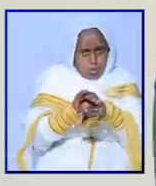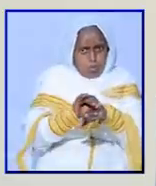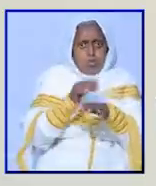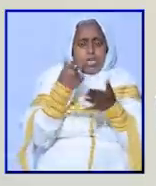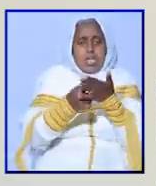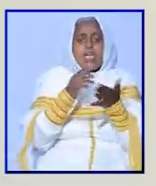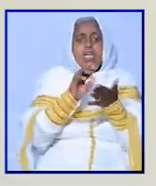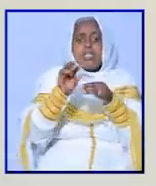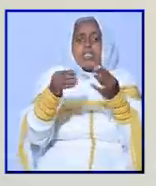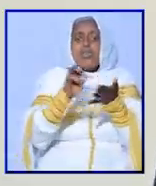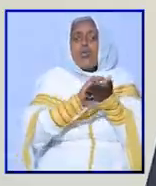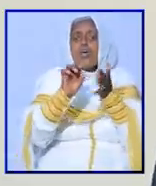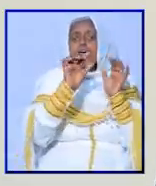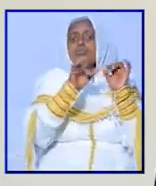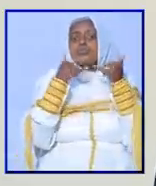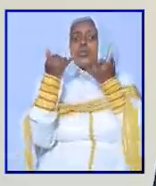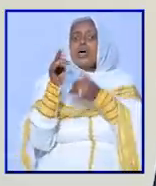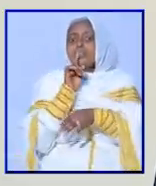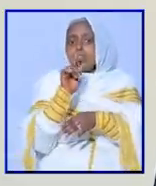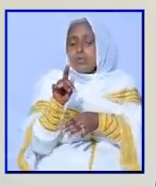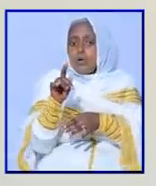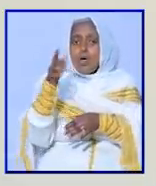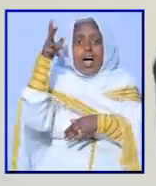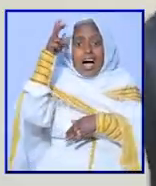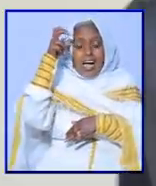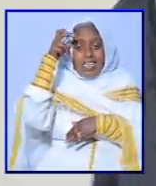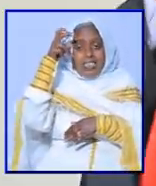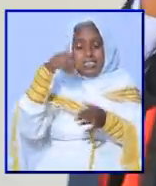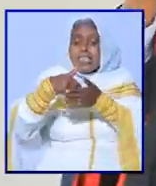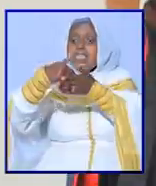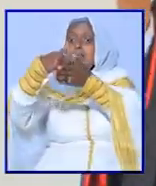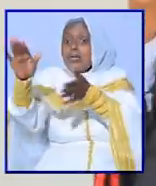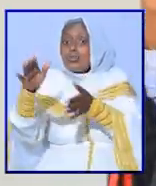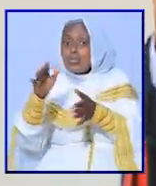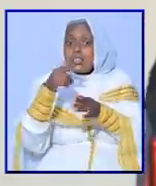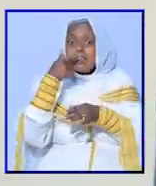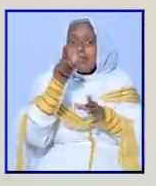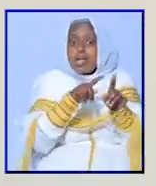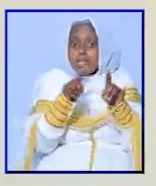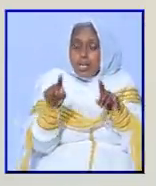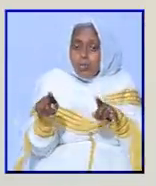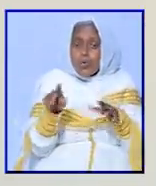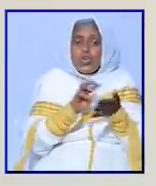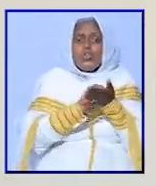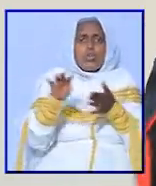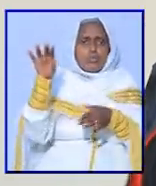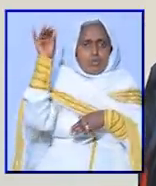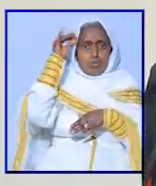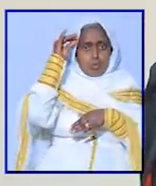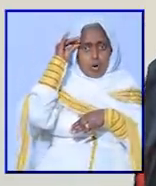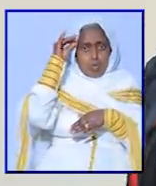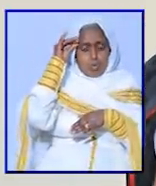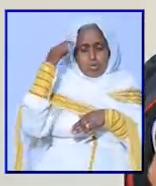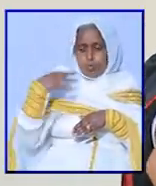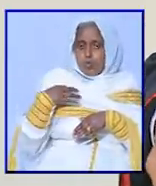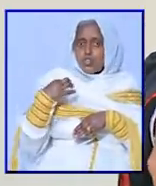ጴጥሮስ ይሄ የተሰጠው ለቅዱስ ዮሐንስ ነው አጋንንትን የማስወጣት ሲባል ደግሞ የቅዱስ ጳውሎስ ደግሞ